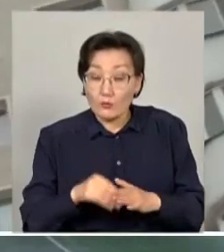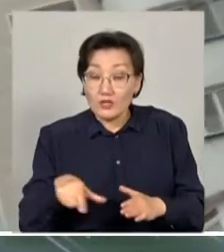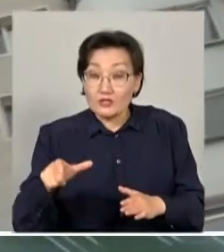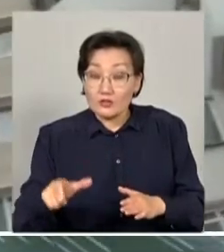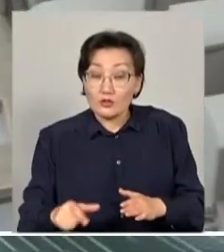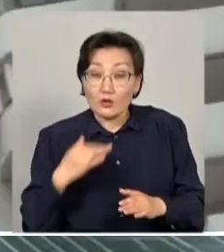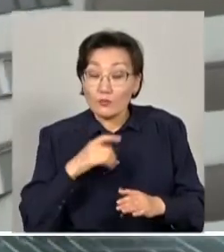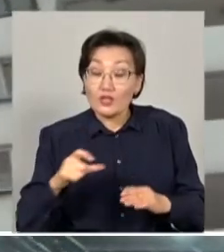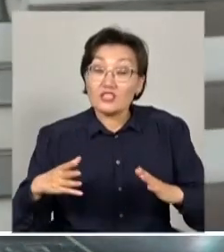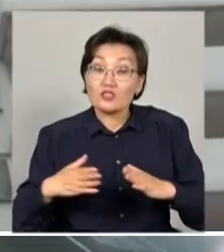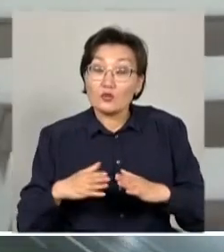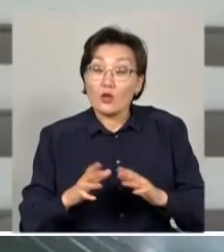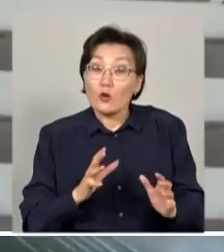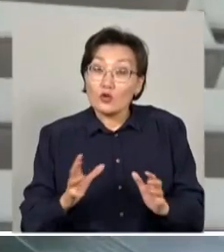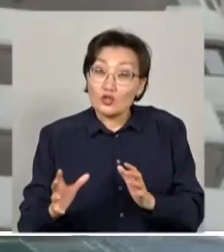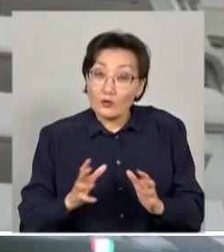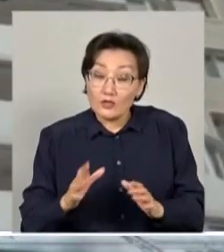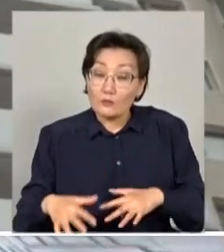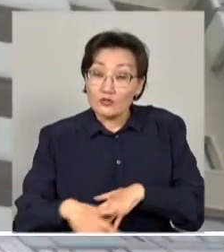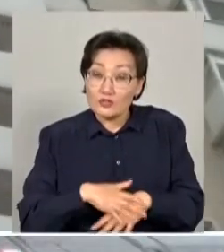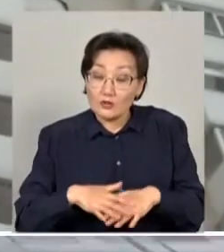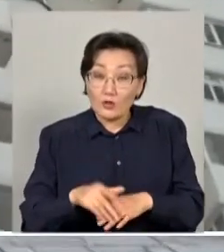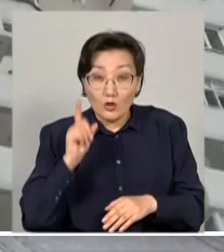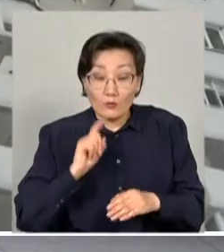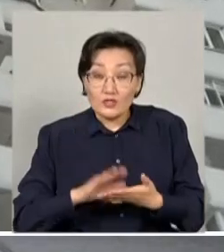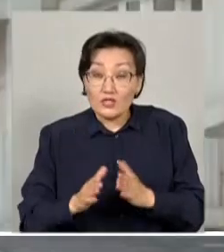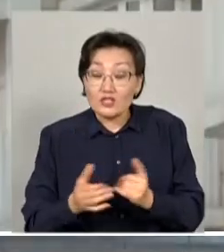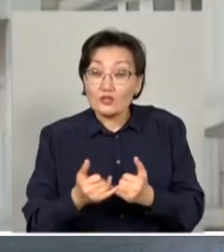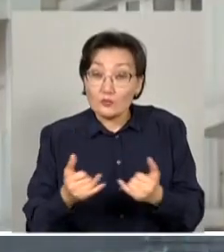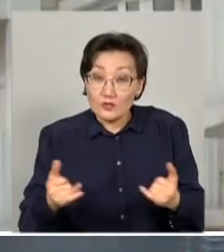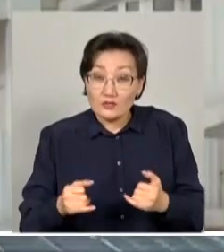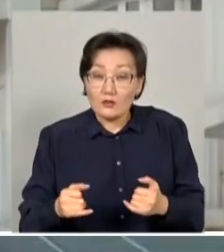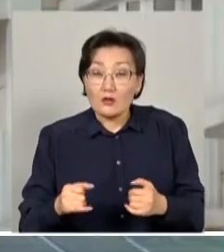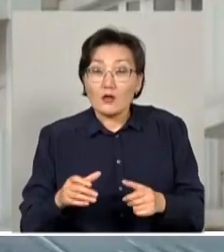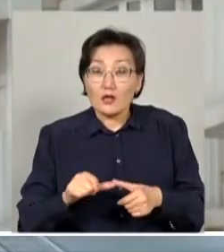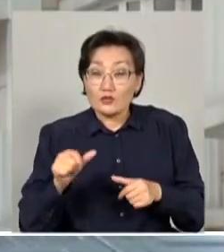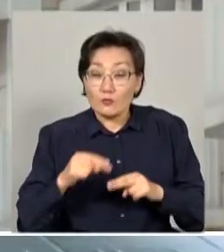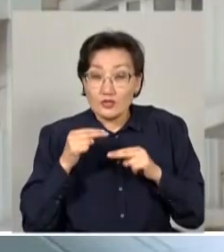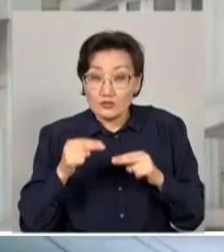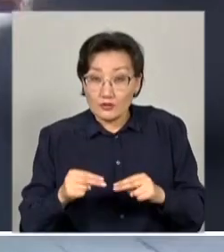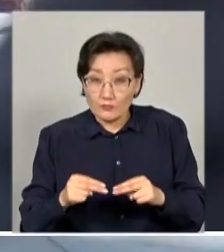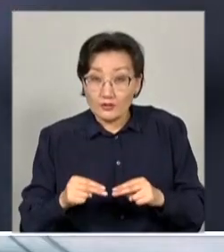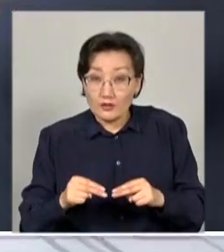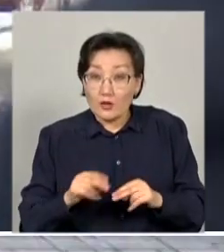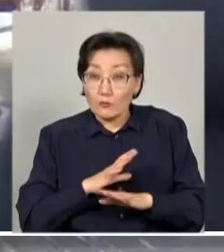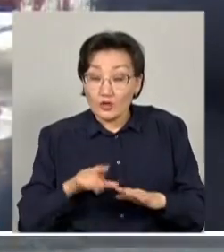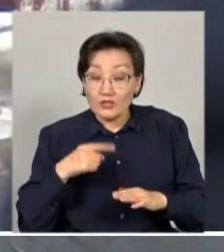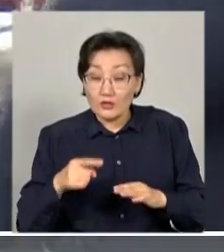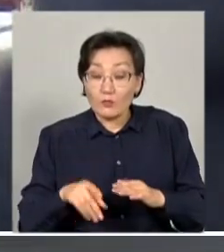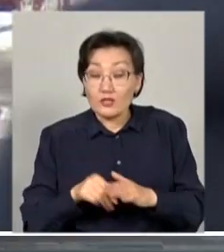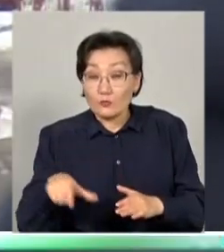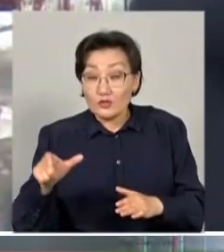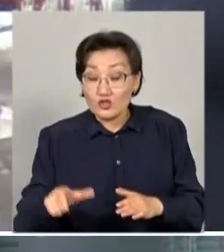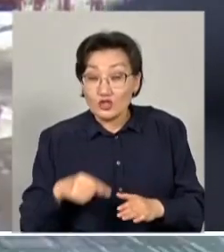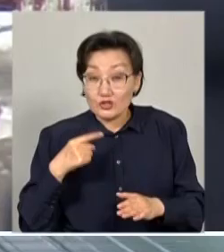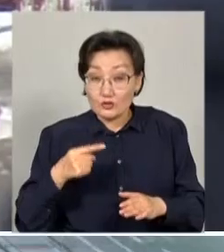ретте көпқабатты үйлерді күтіп баптау, халыққа қолайлы жағдай тудыру жайы назардан тыс қалып қойғанын жеткізді. Депутат Бауыржан